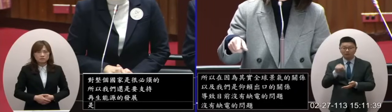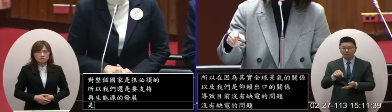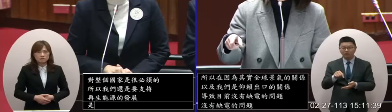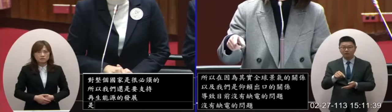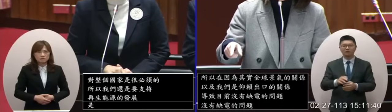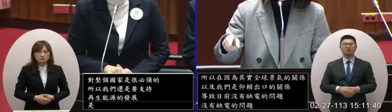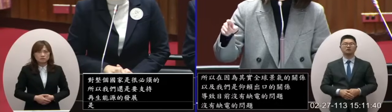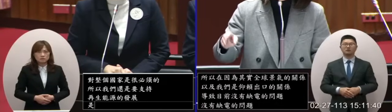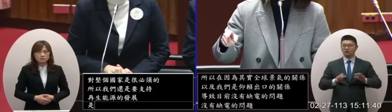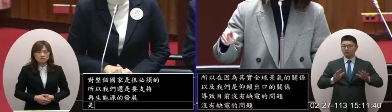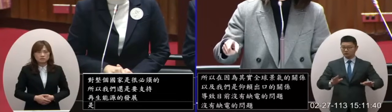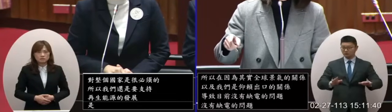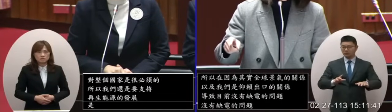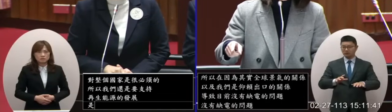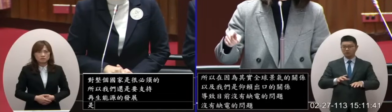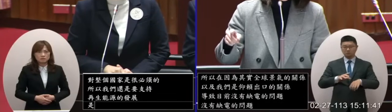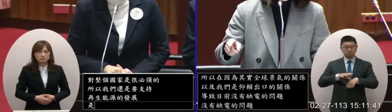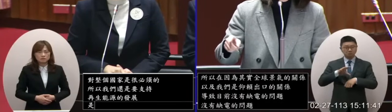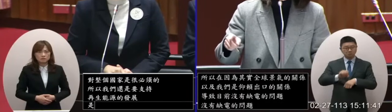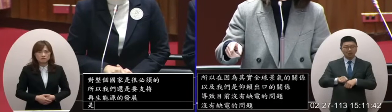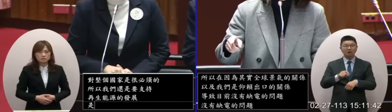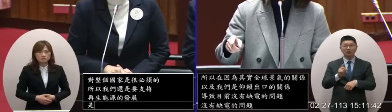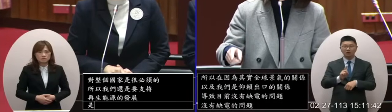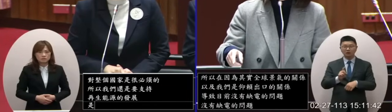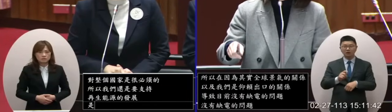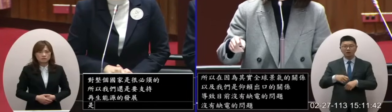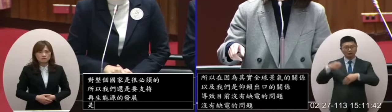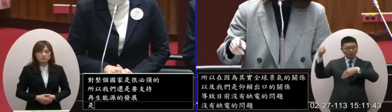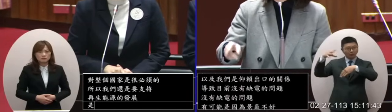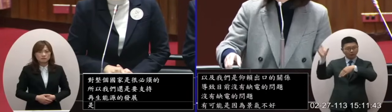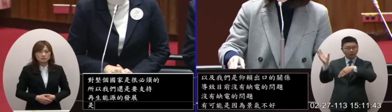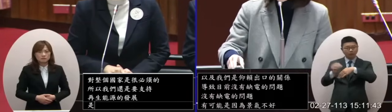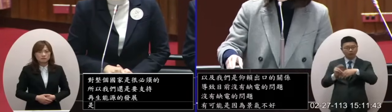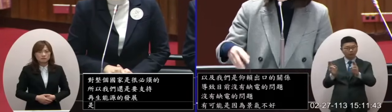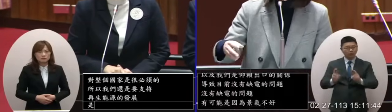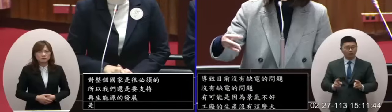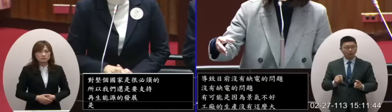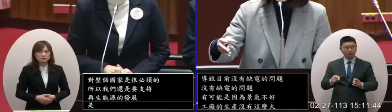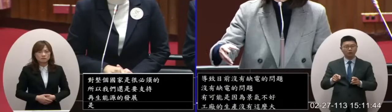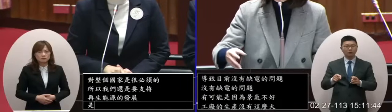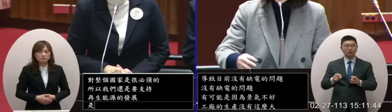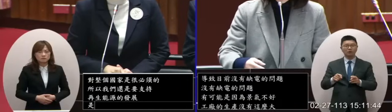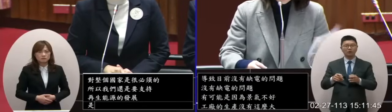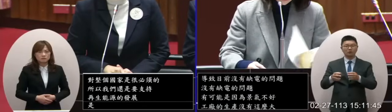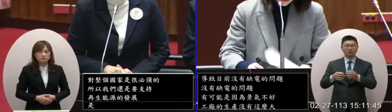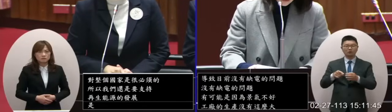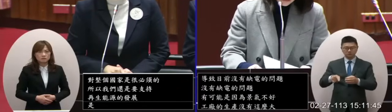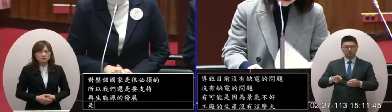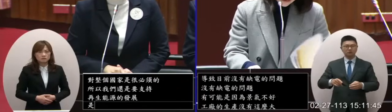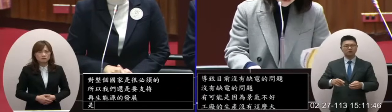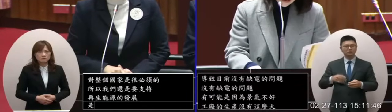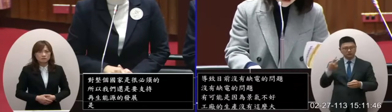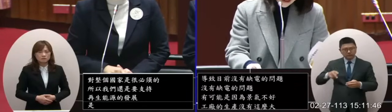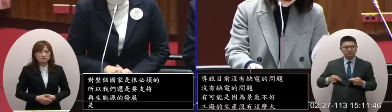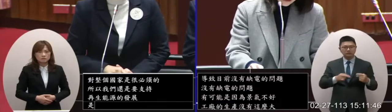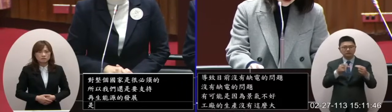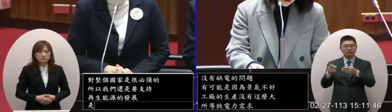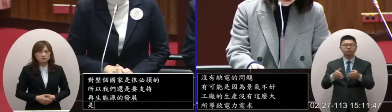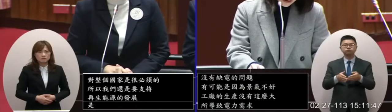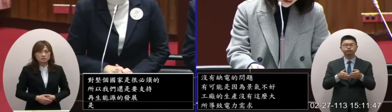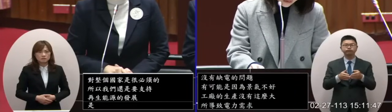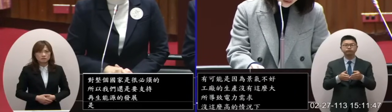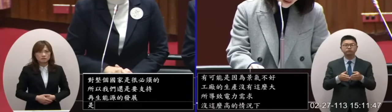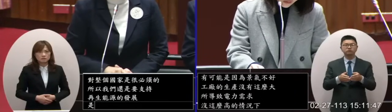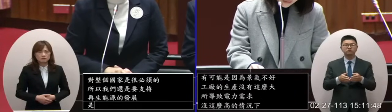这个时间点，我们对于光电的这个发展要进行一些调整呢、啊？我们再回来看